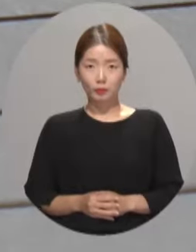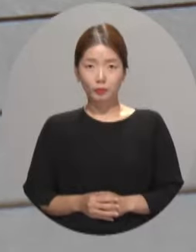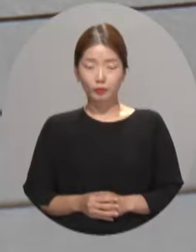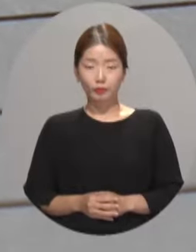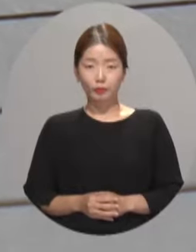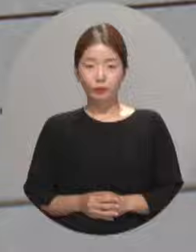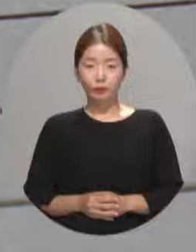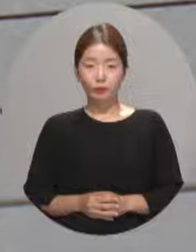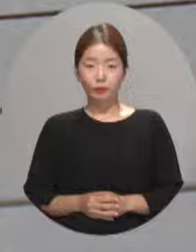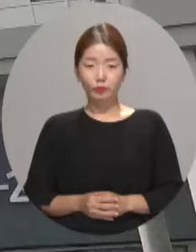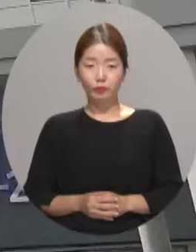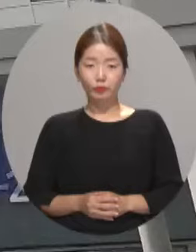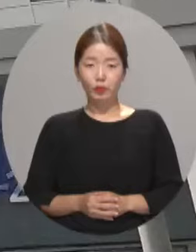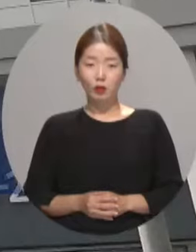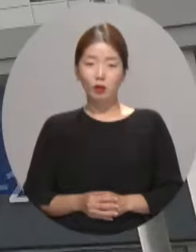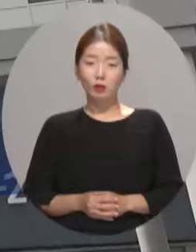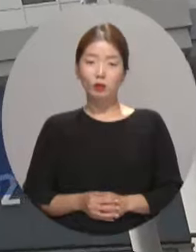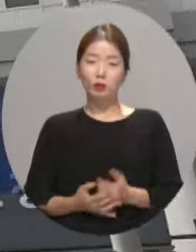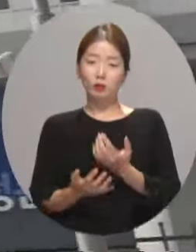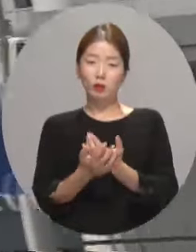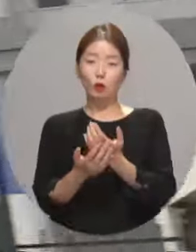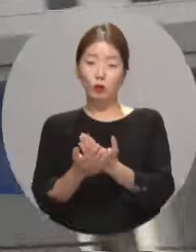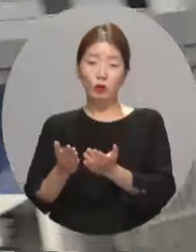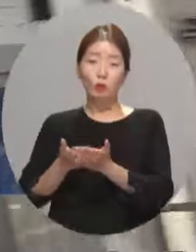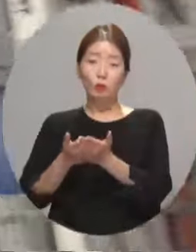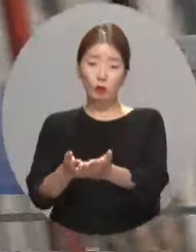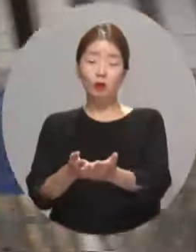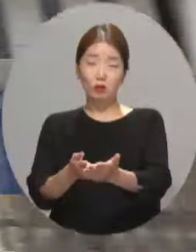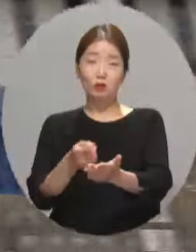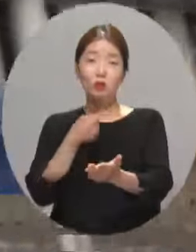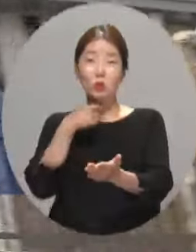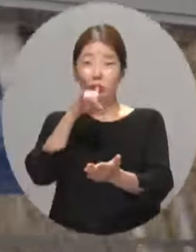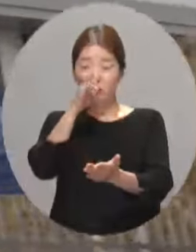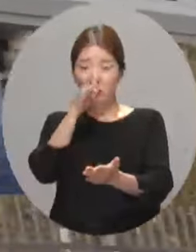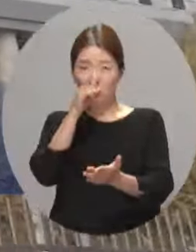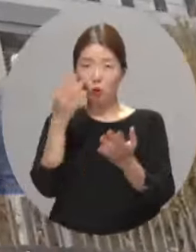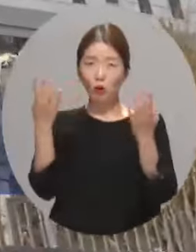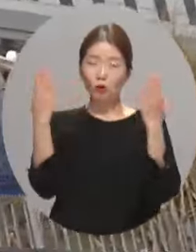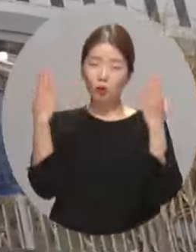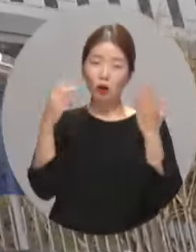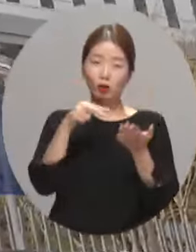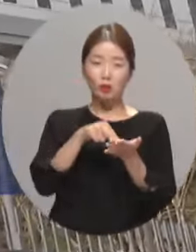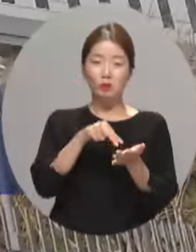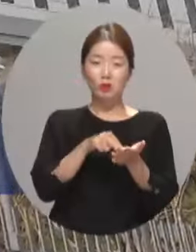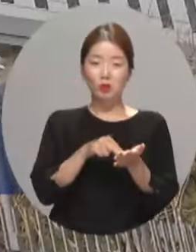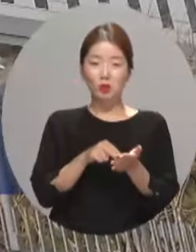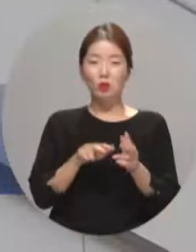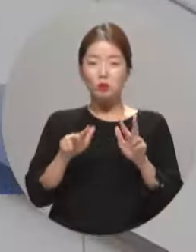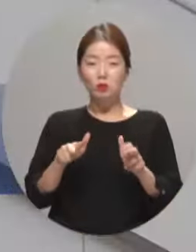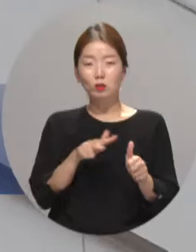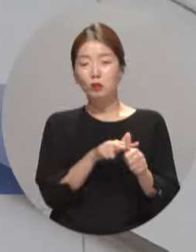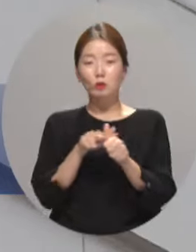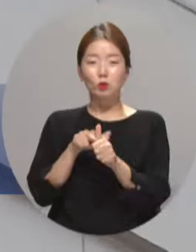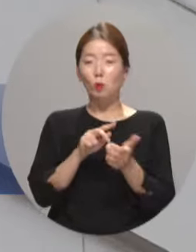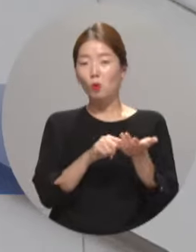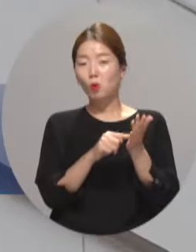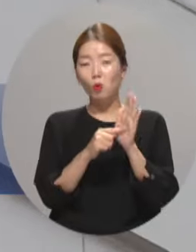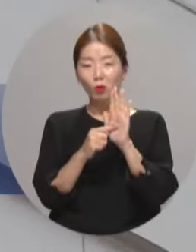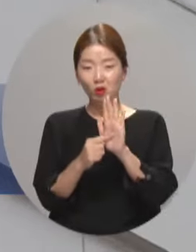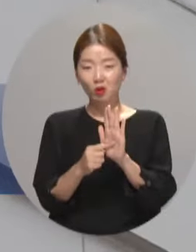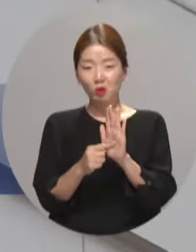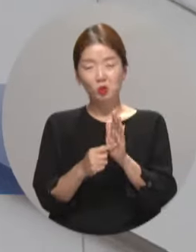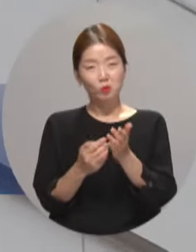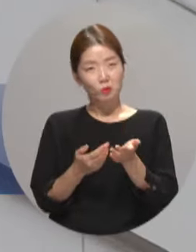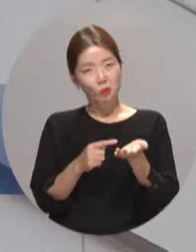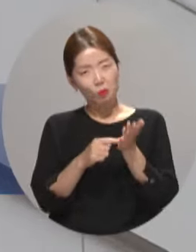저희가 소명자료 같은 거를 요청을 했던 적은 있는데 군산대학교 측에서 지금 그 정보공개 청구법에